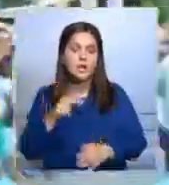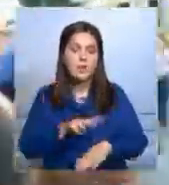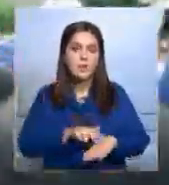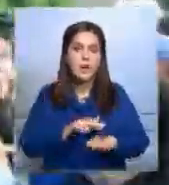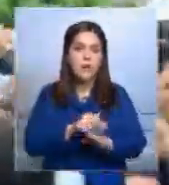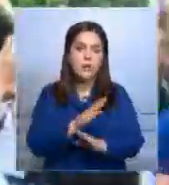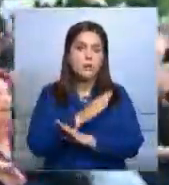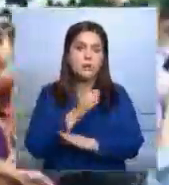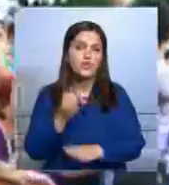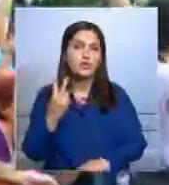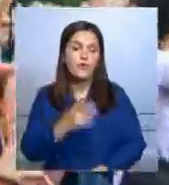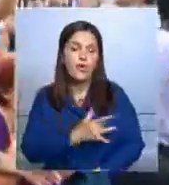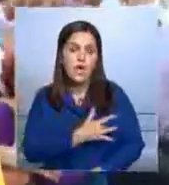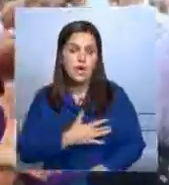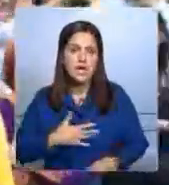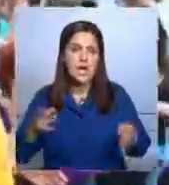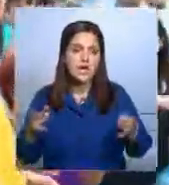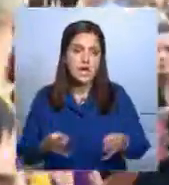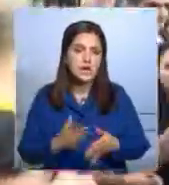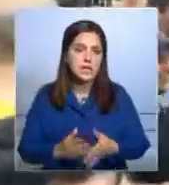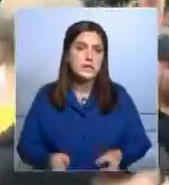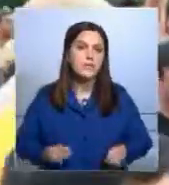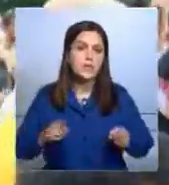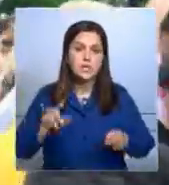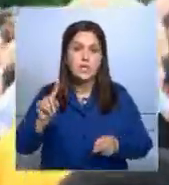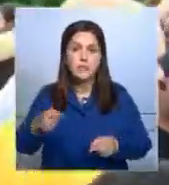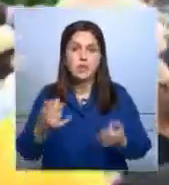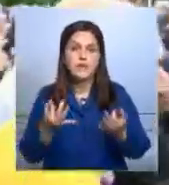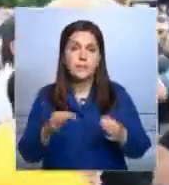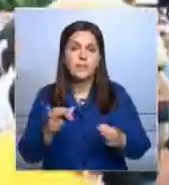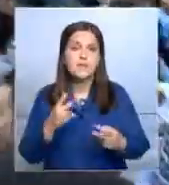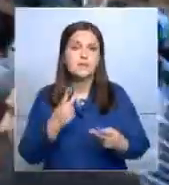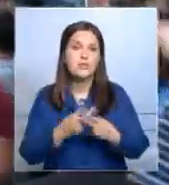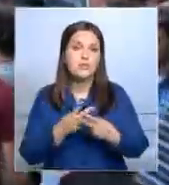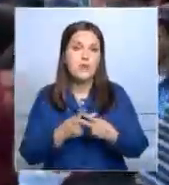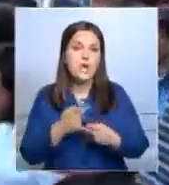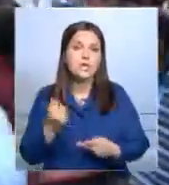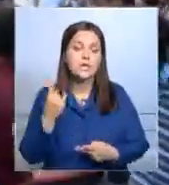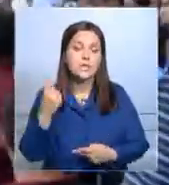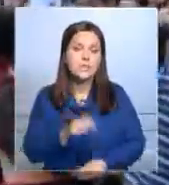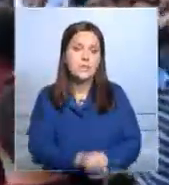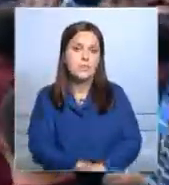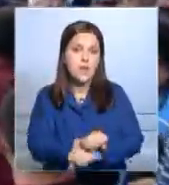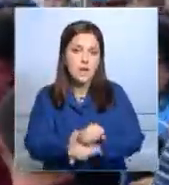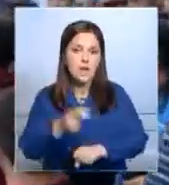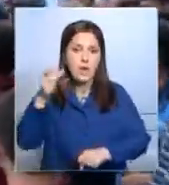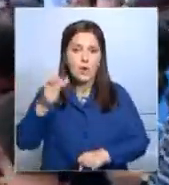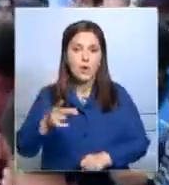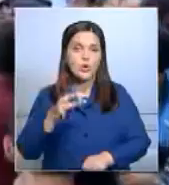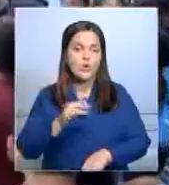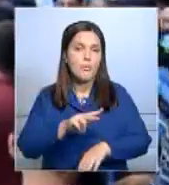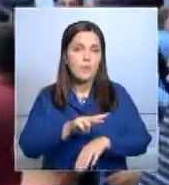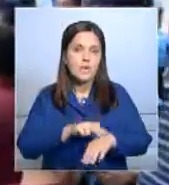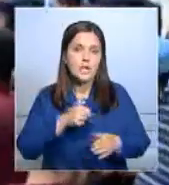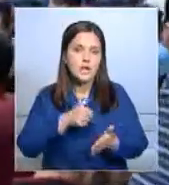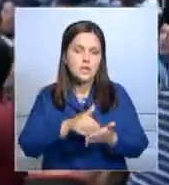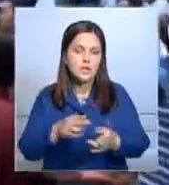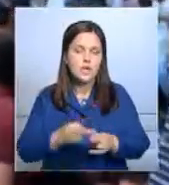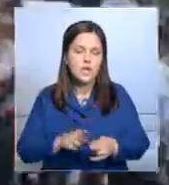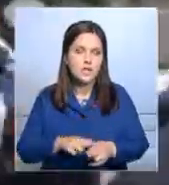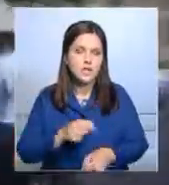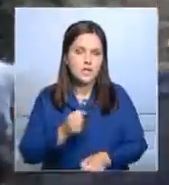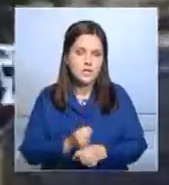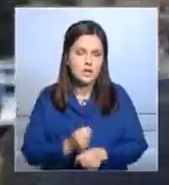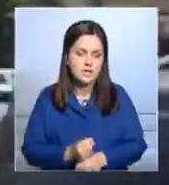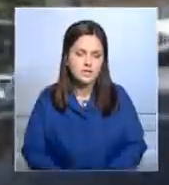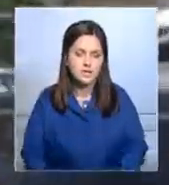один офицер погиб, еще двое ранены. Преступники требуют освободить из тюрьмы одного из оппозиционных лидеров, но полиция